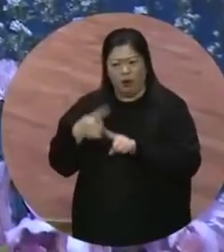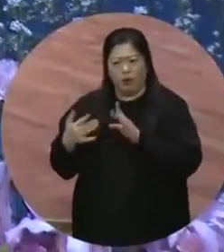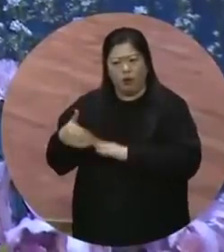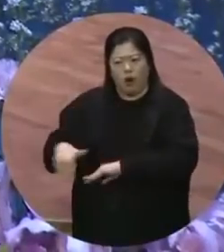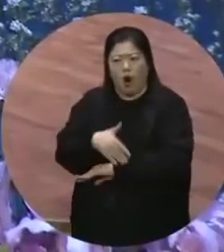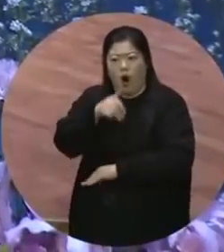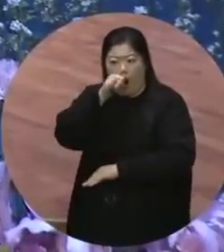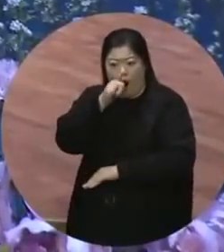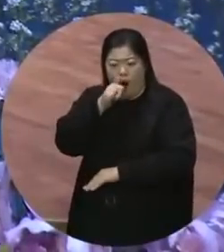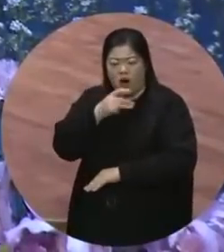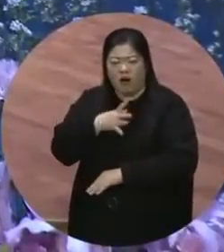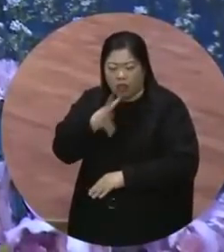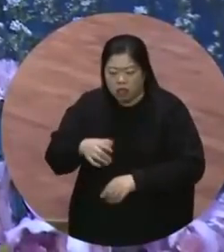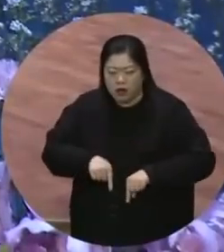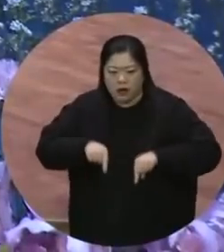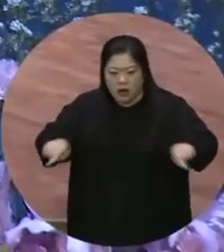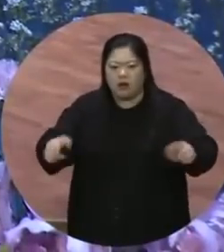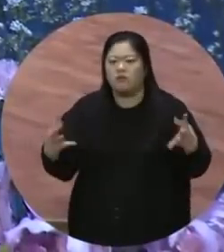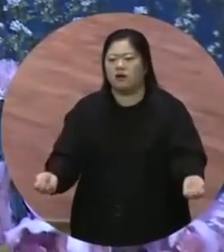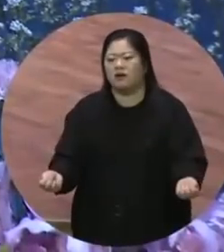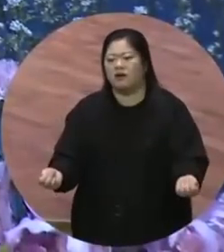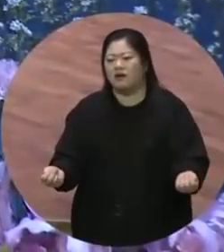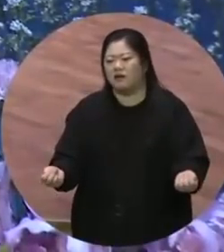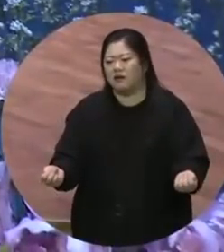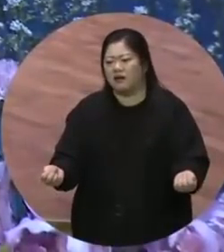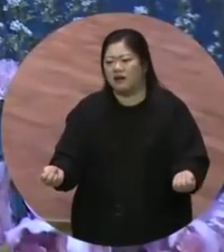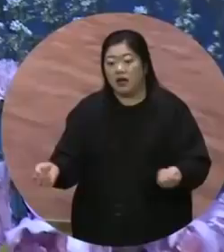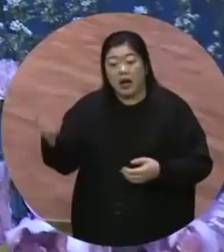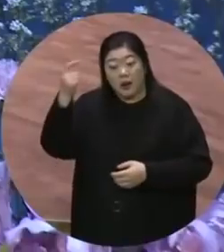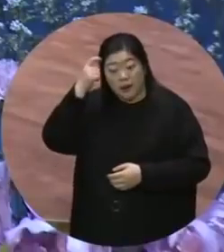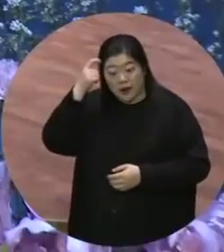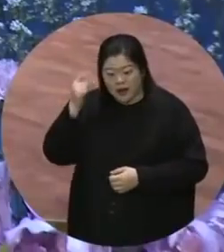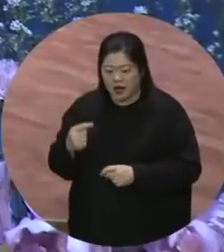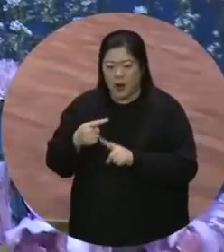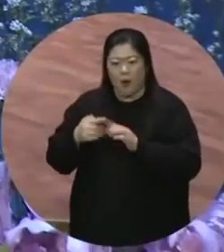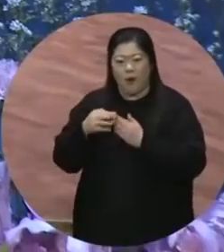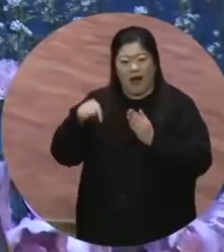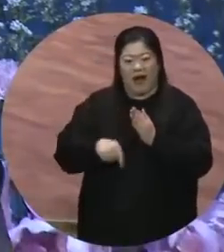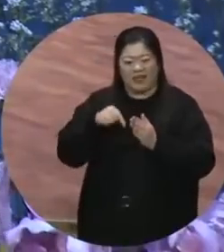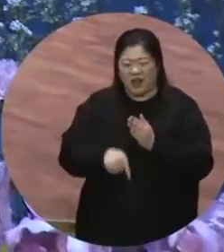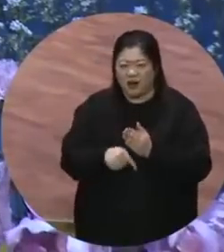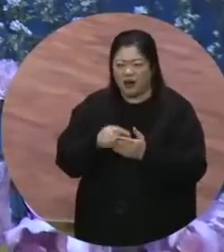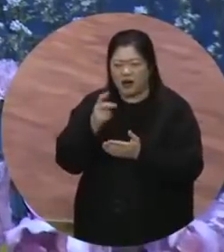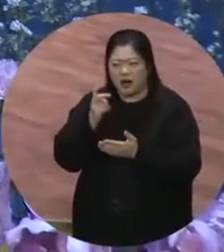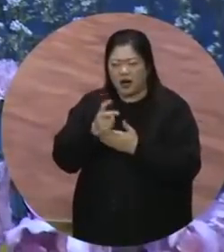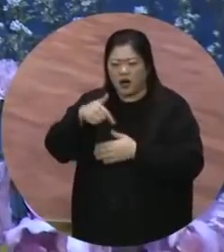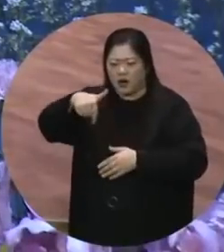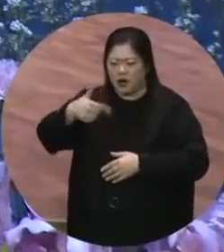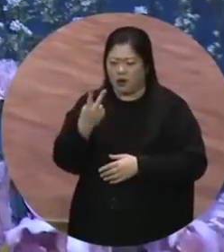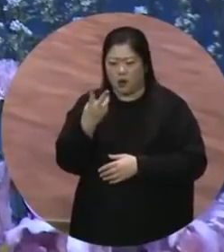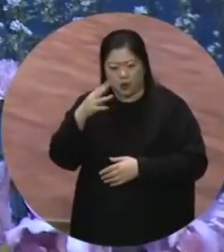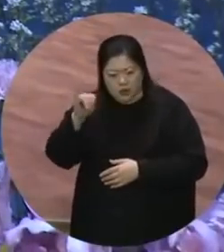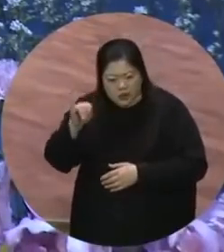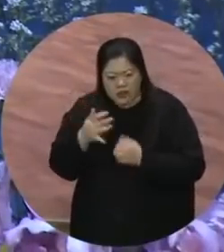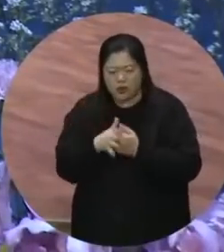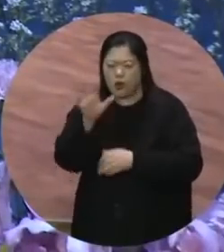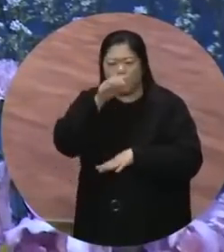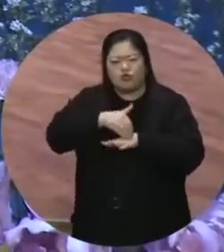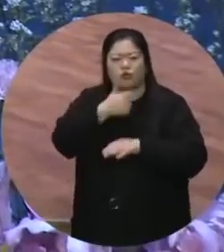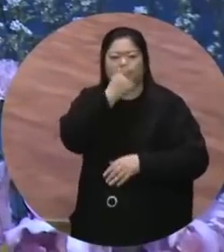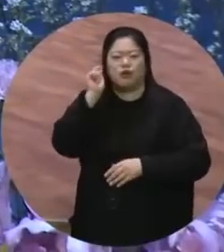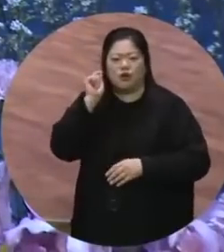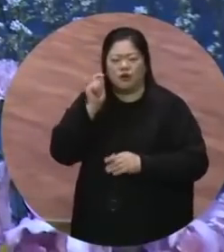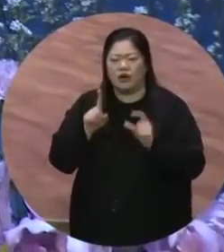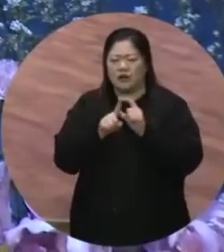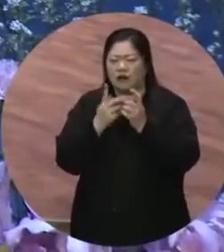교인. 기존 교인들이 80%인데, 기존 교인들이 교리가 정확하게 정리가 안 되고 훈련 못 받아 오니까